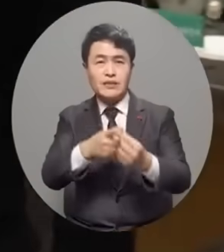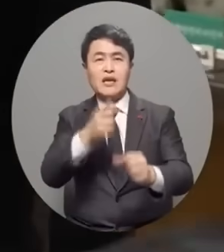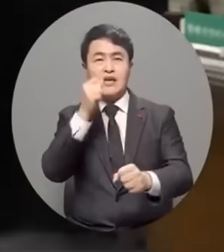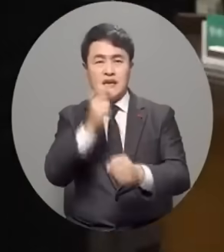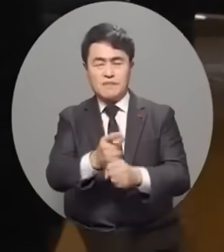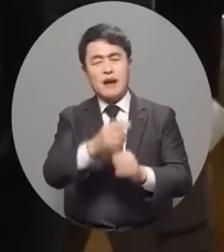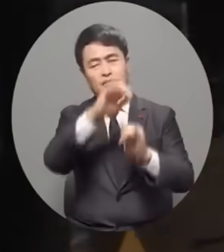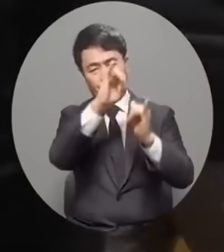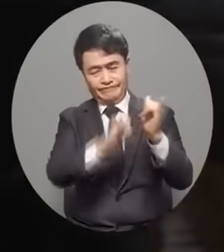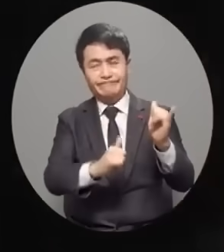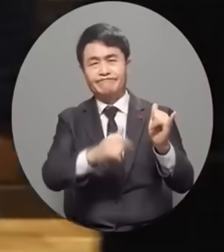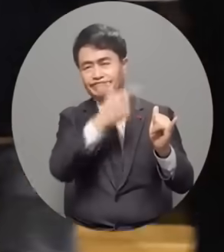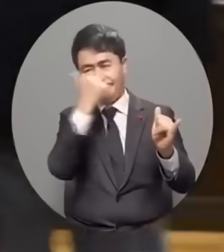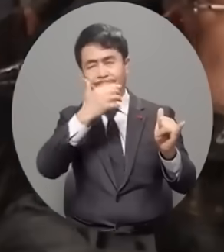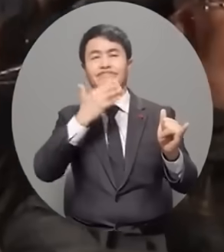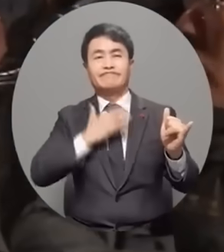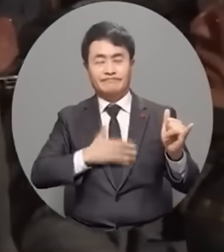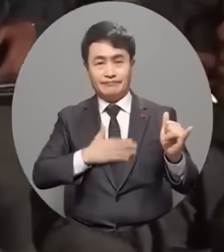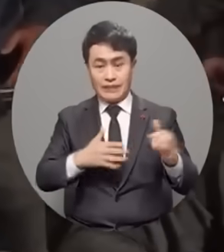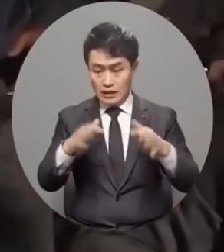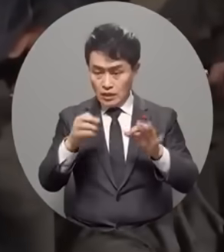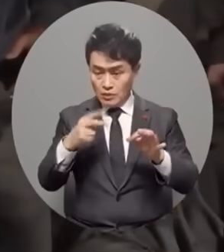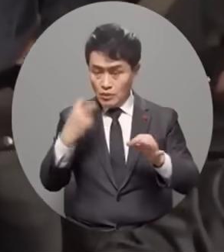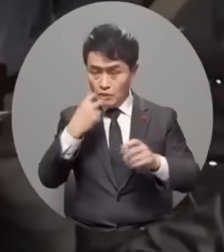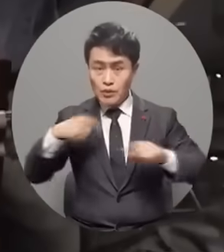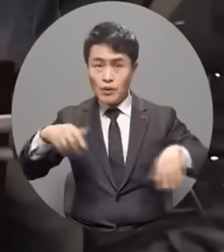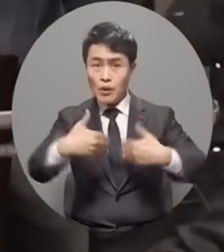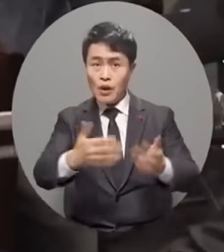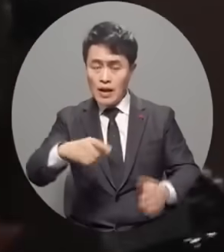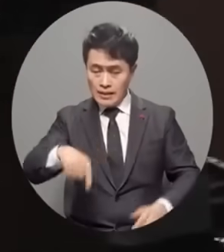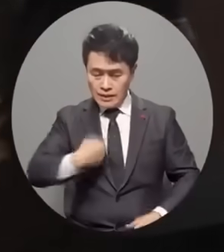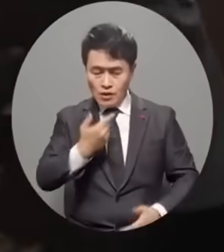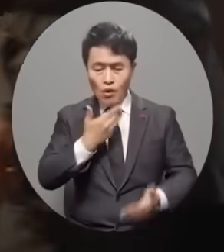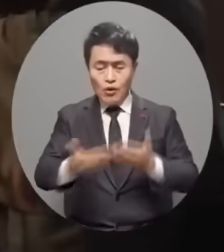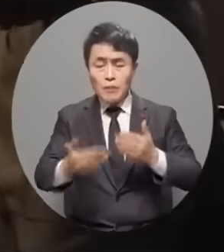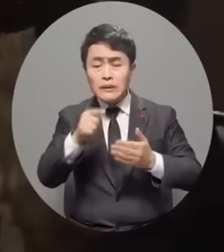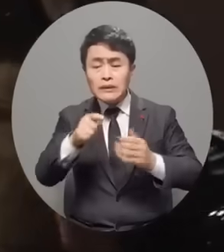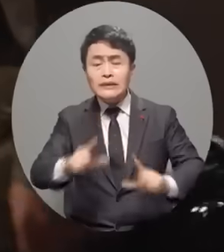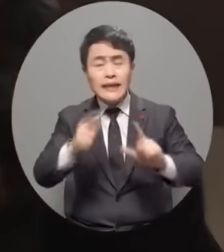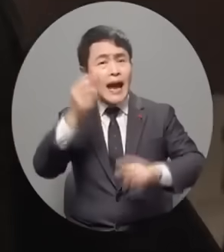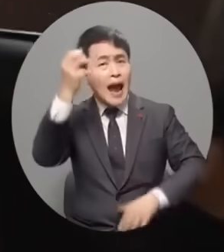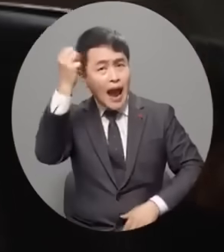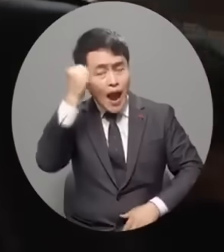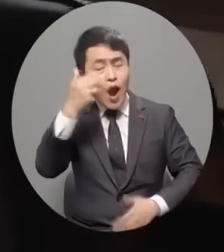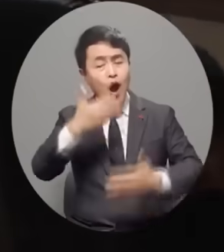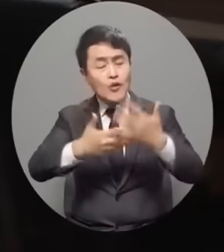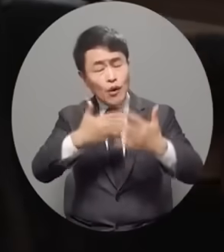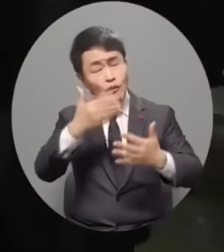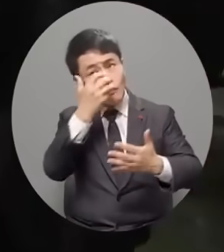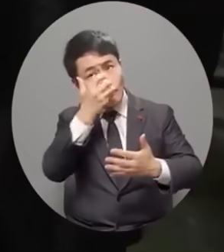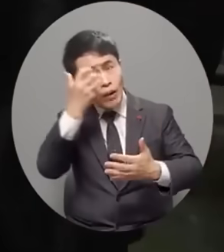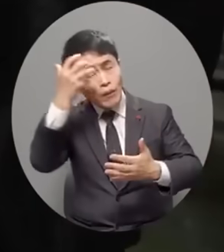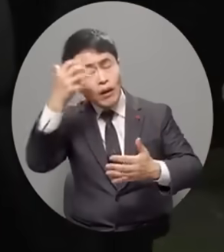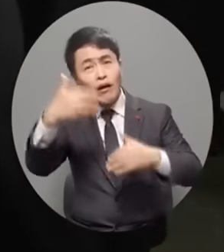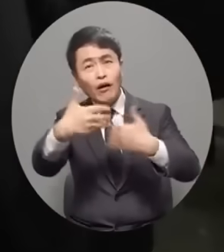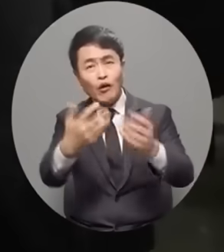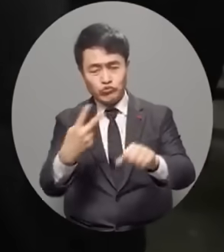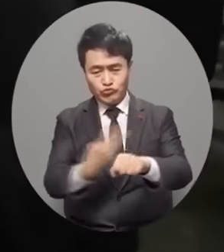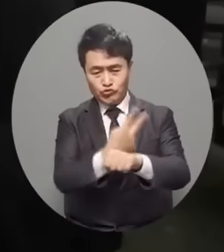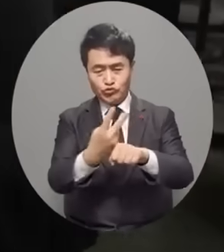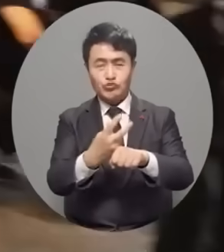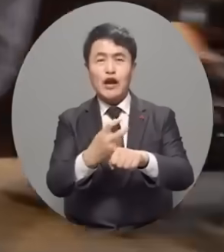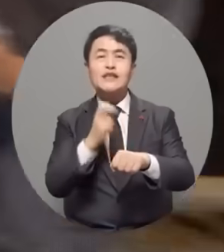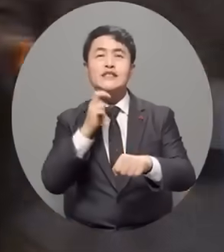알려진 역사적 사실을 다뤘지만 김성수 감독은 자신이 직접 겪은 그날의 기억에 영화적 상상력을 더해 2시간